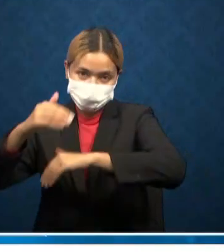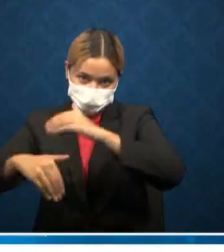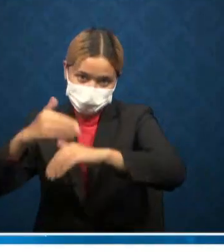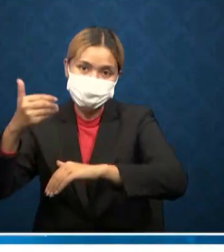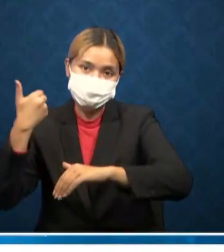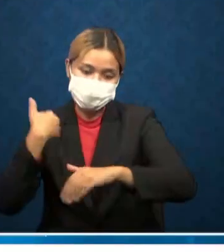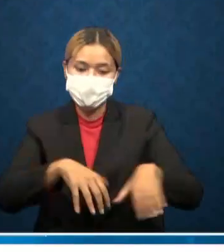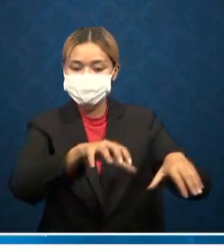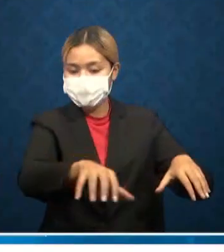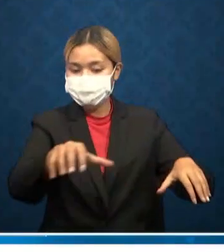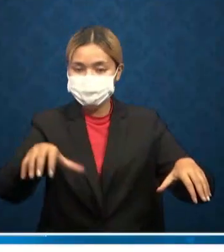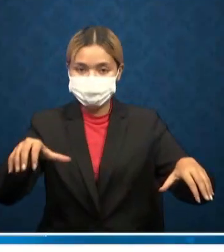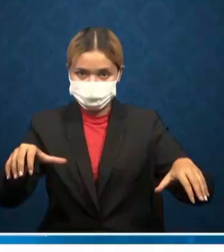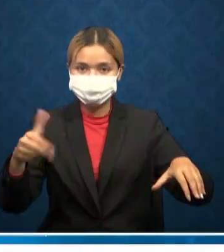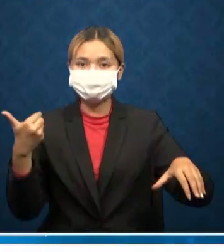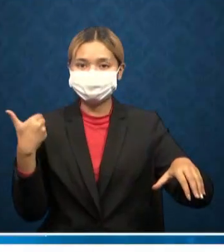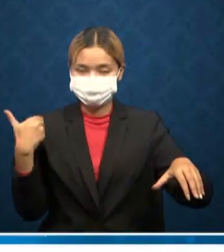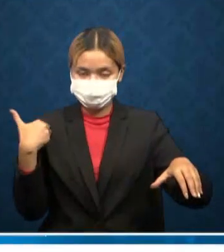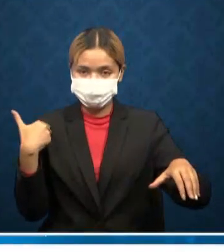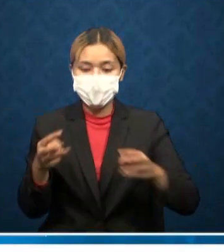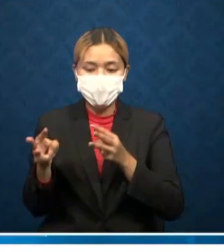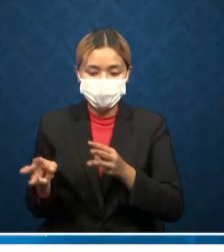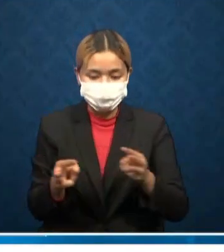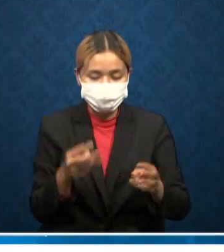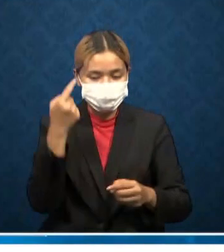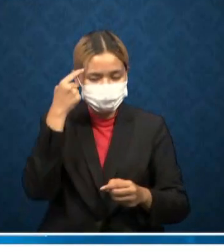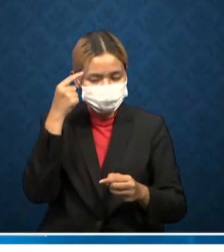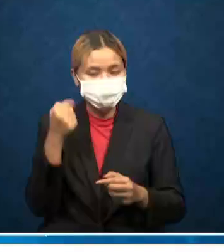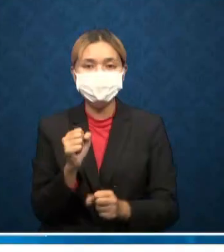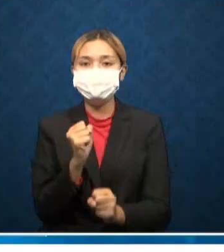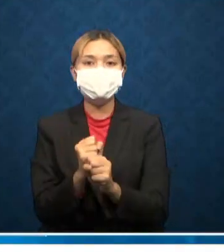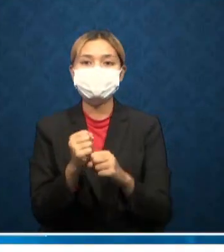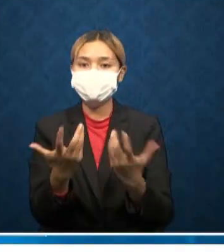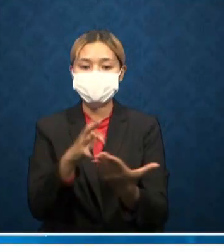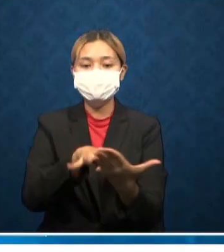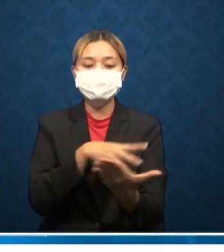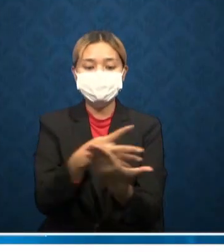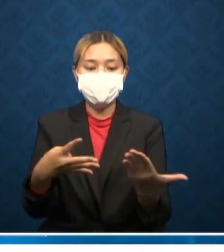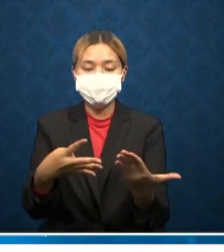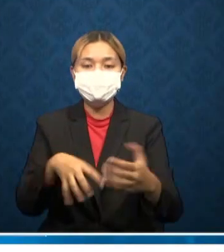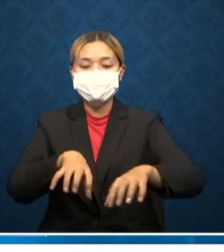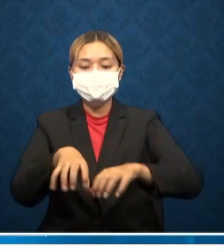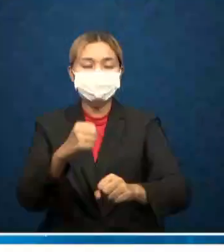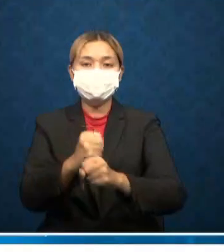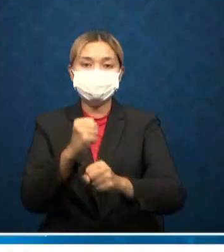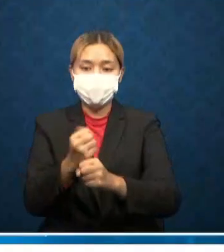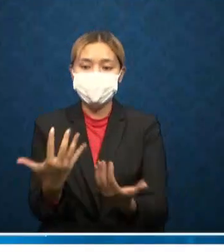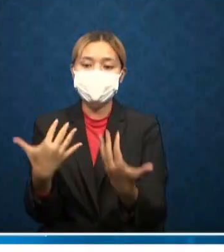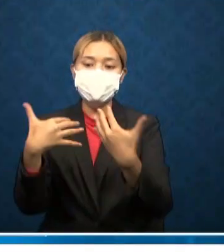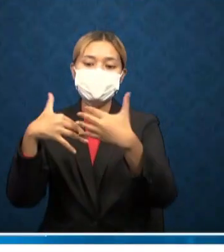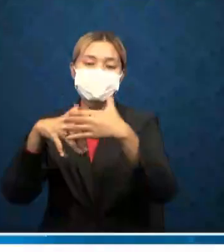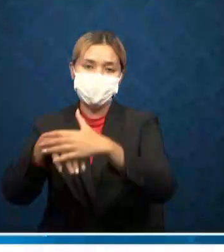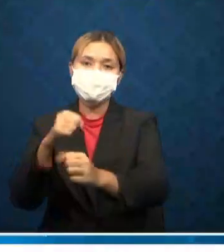กับทุกพื้นที่ที่น่าจะต้องมีกลไกนะแนวทางที่ชัดเจนในการดำเนินงานร่วมกับภาคประชา